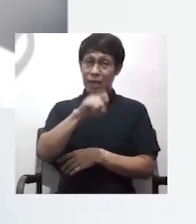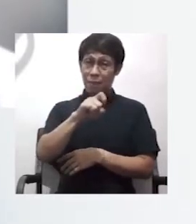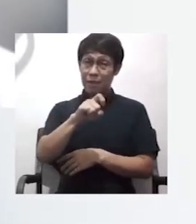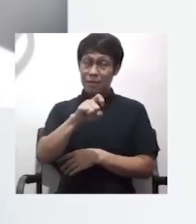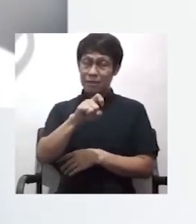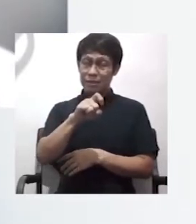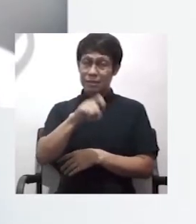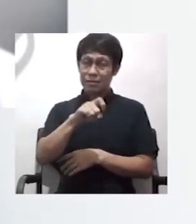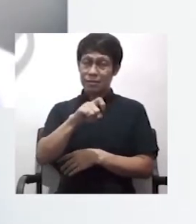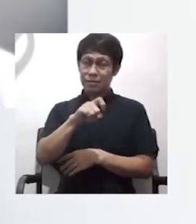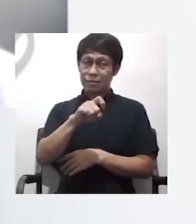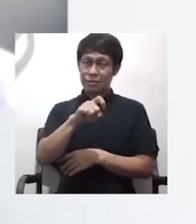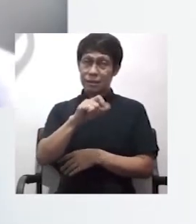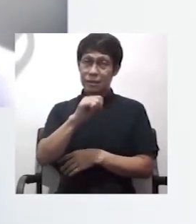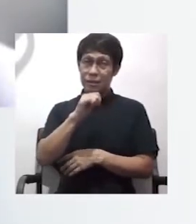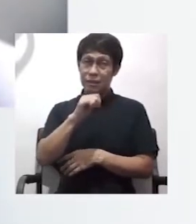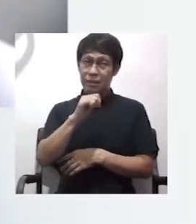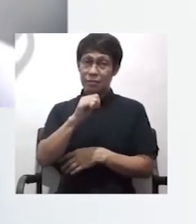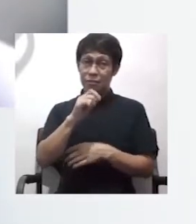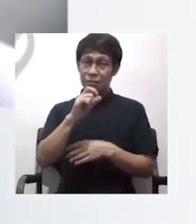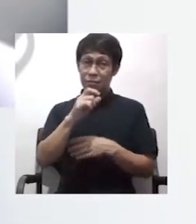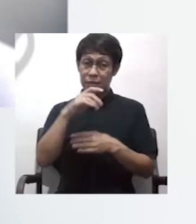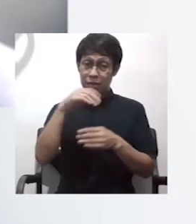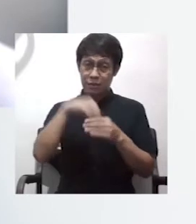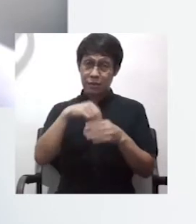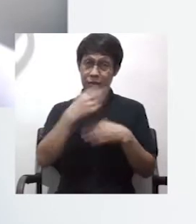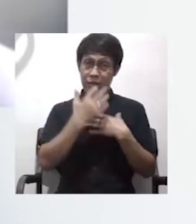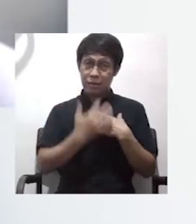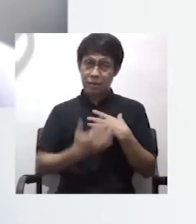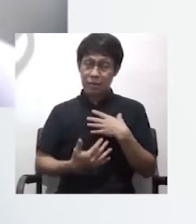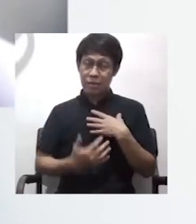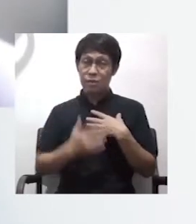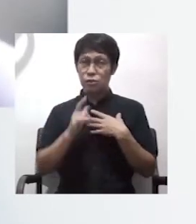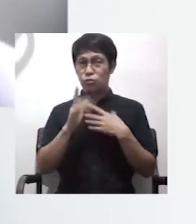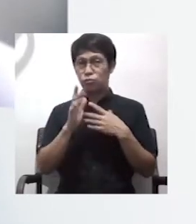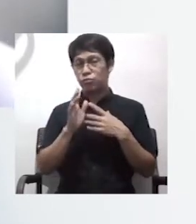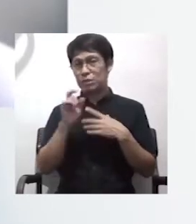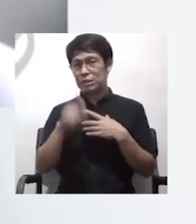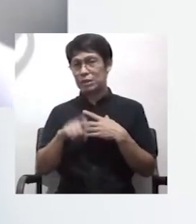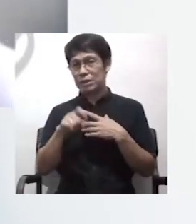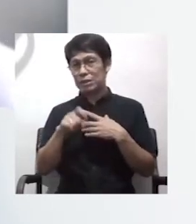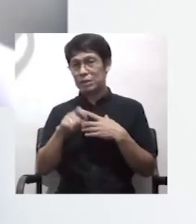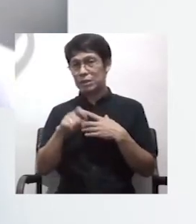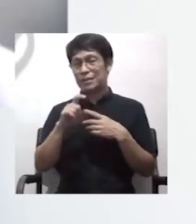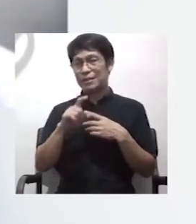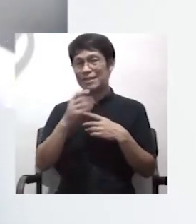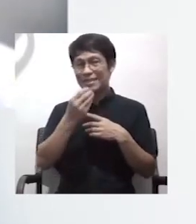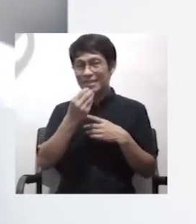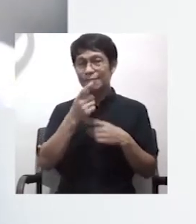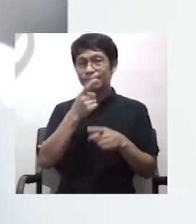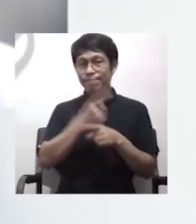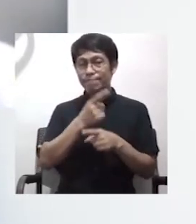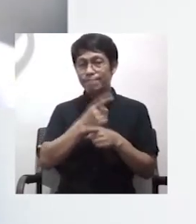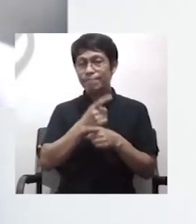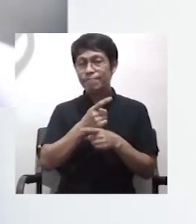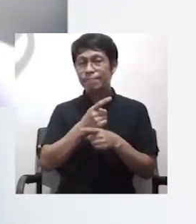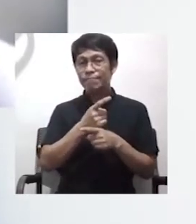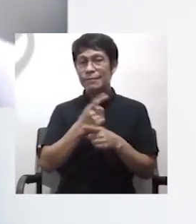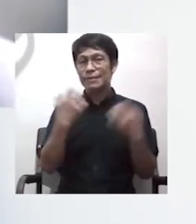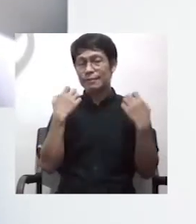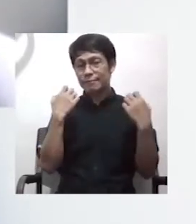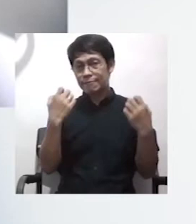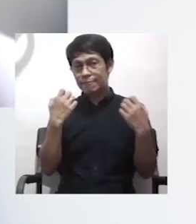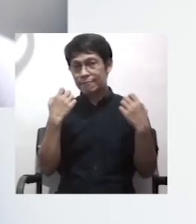ay kasiguraduhan na hindi tayo magdudugo. Kinakailangan natin ng husto at tamang